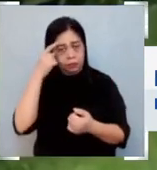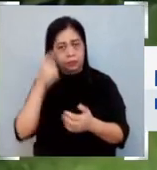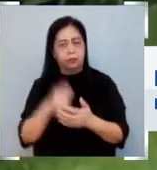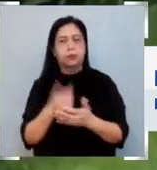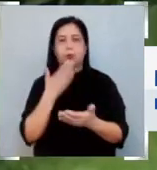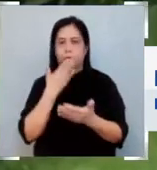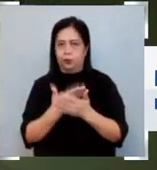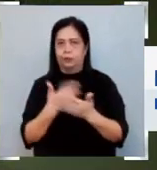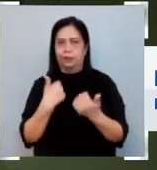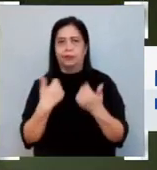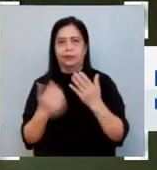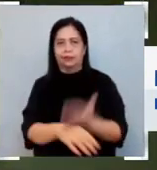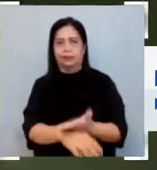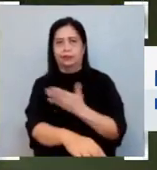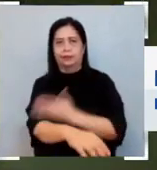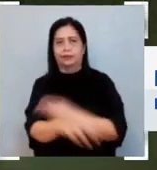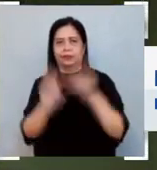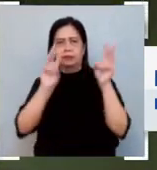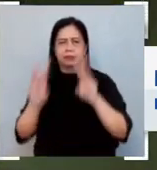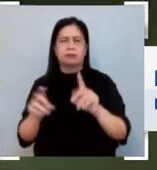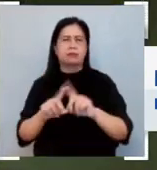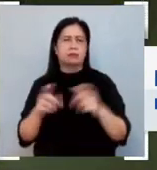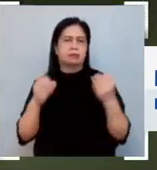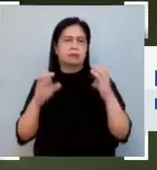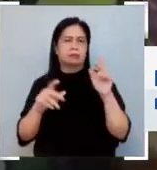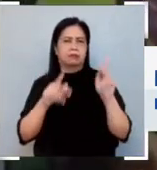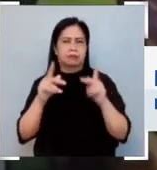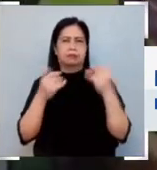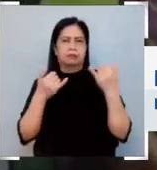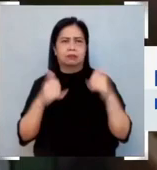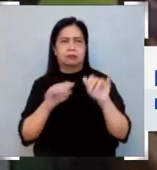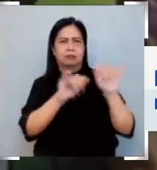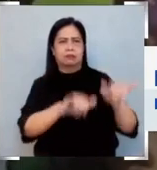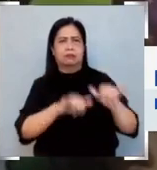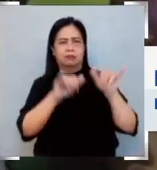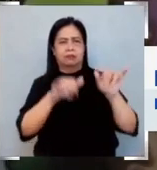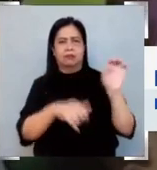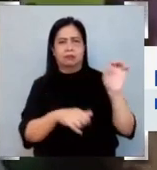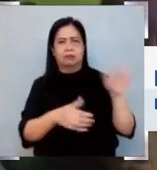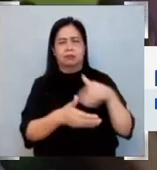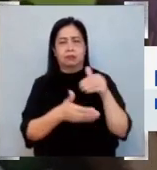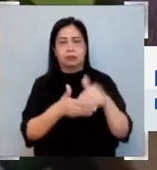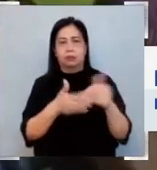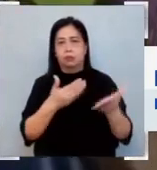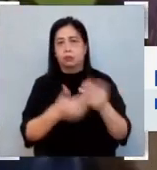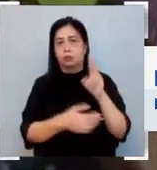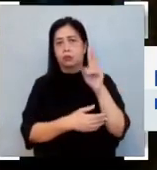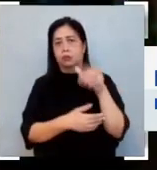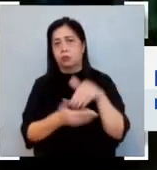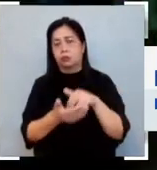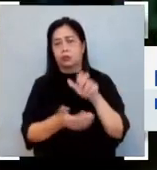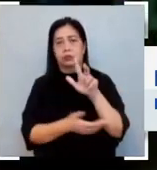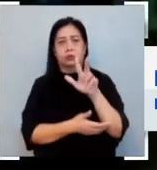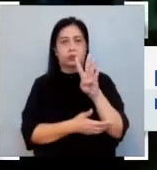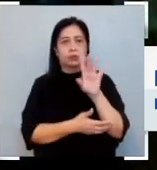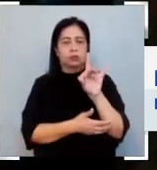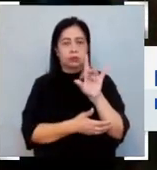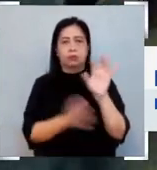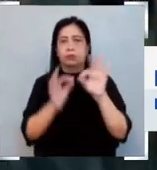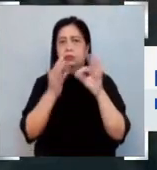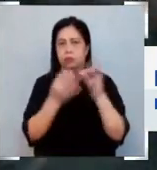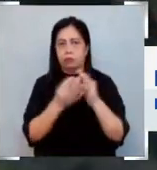ng panahon pero maraming pamilya pa rin ang nasa evacuation center. Umabot na sa 2,348 na pamilya, katumbas